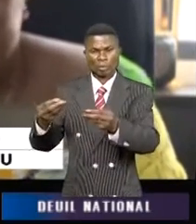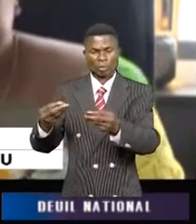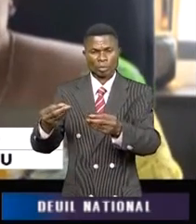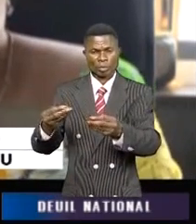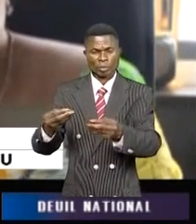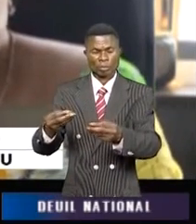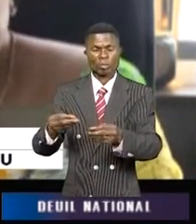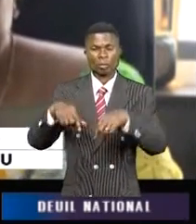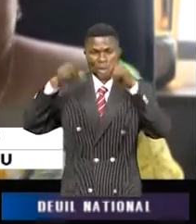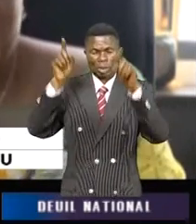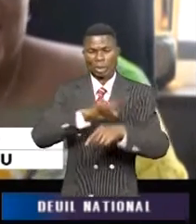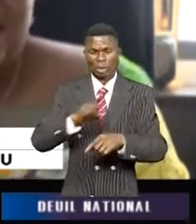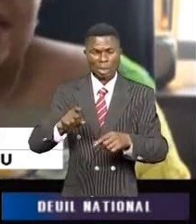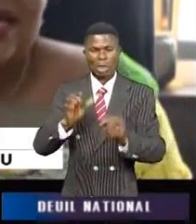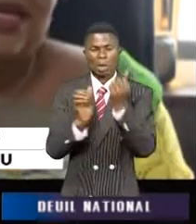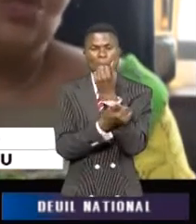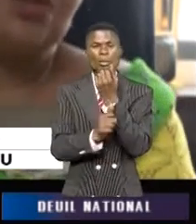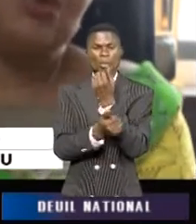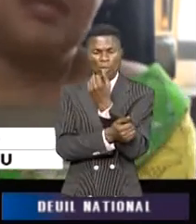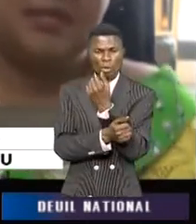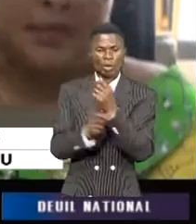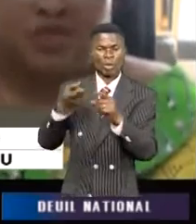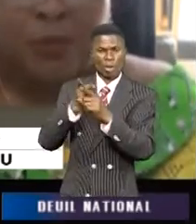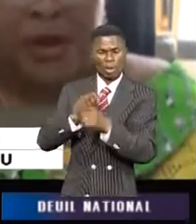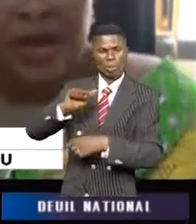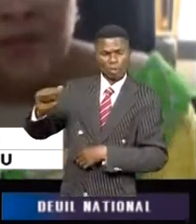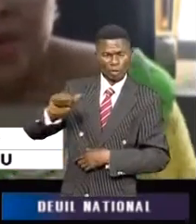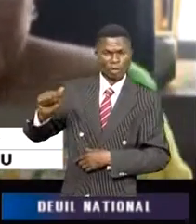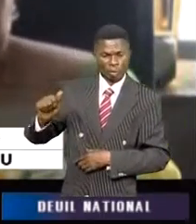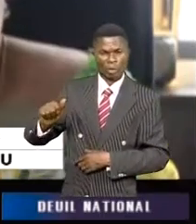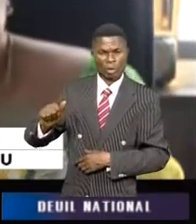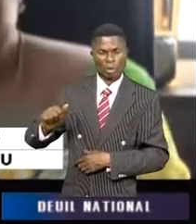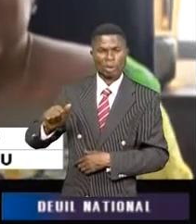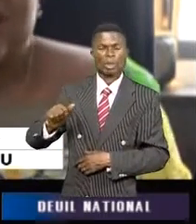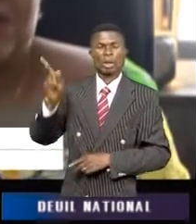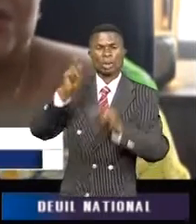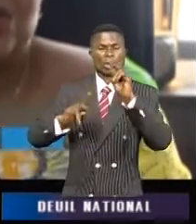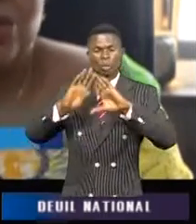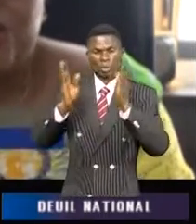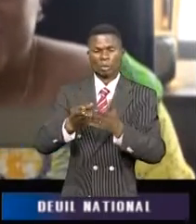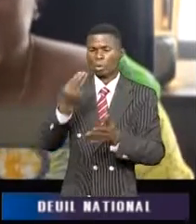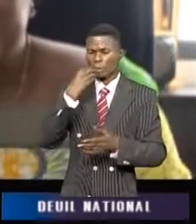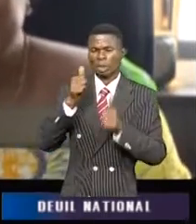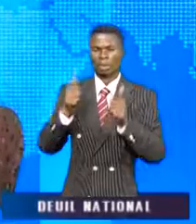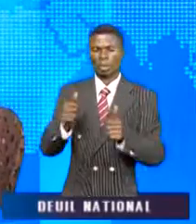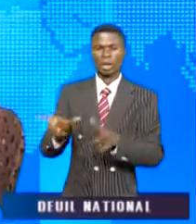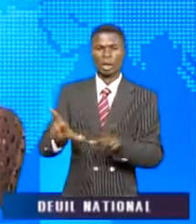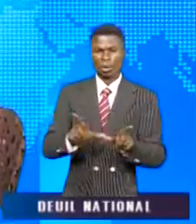et a fourni cette année du céréal produit par ses propres champs à la population du